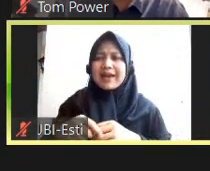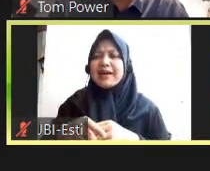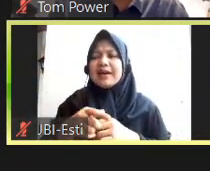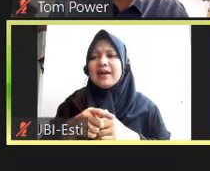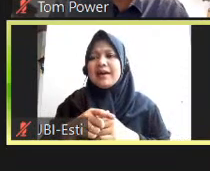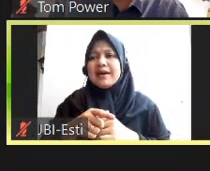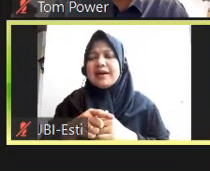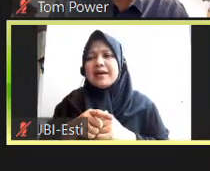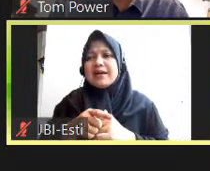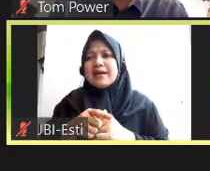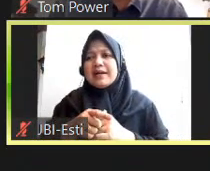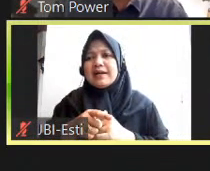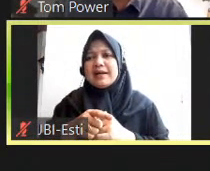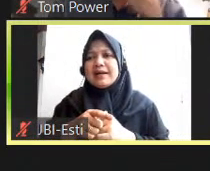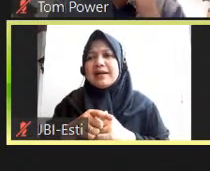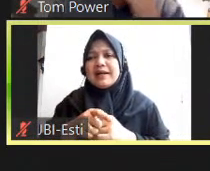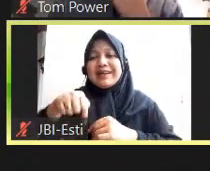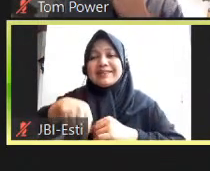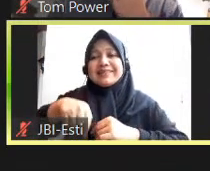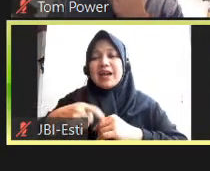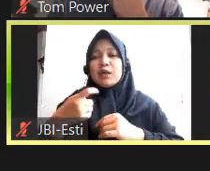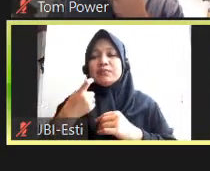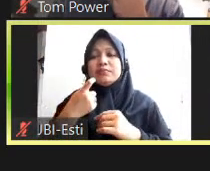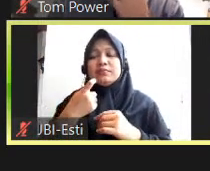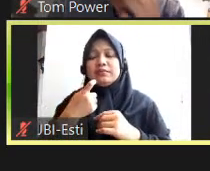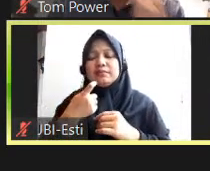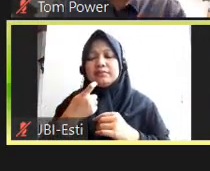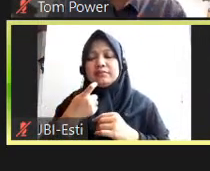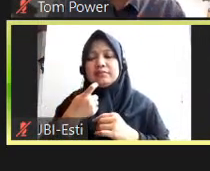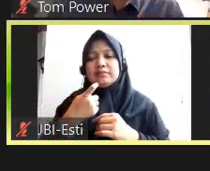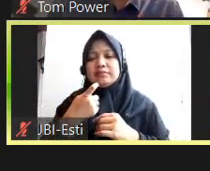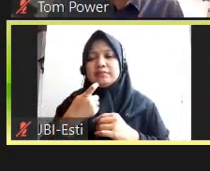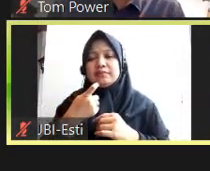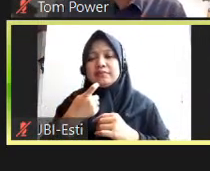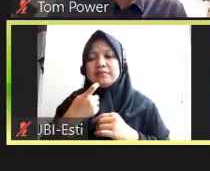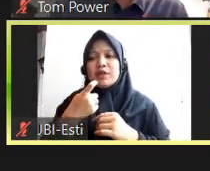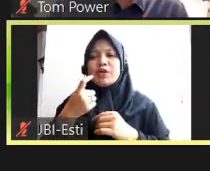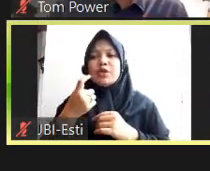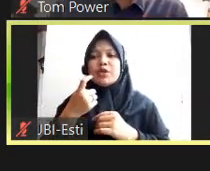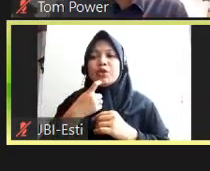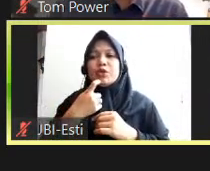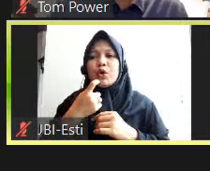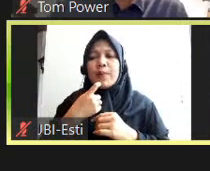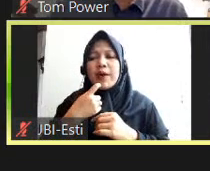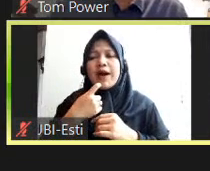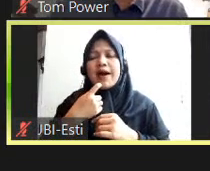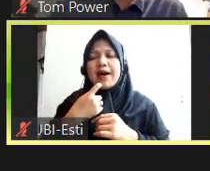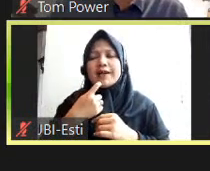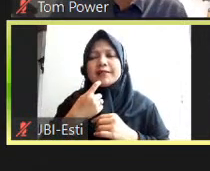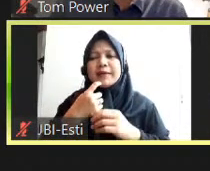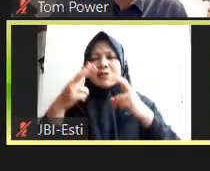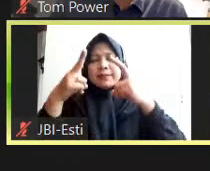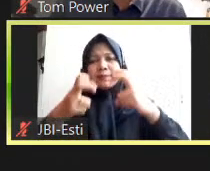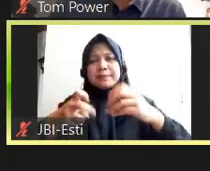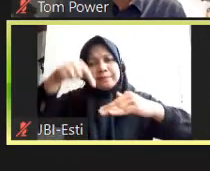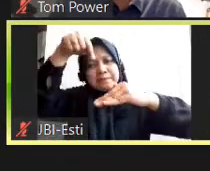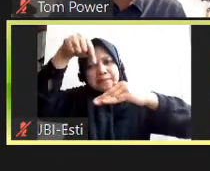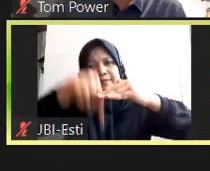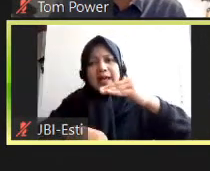menggunakannya sekarang mencoba memperluas makna dari antar golongan. Dalam hal ini berarti antar golongan di mana salah